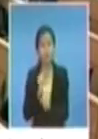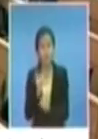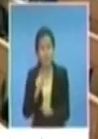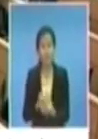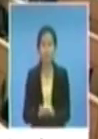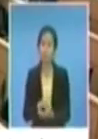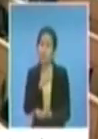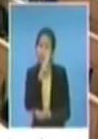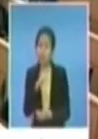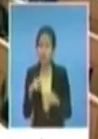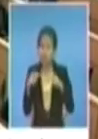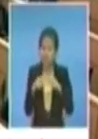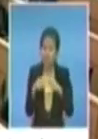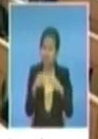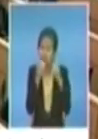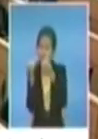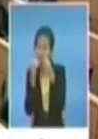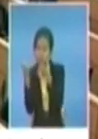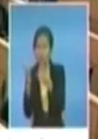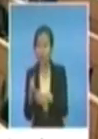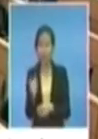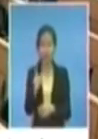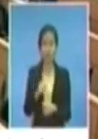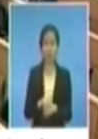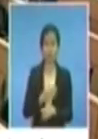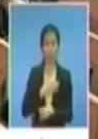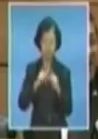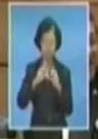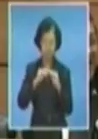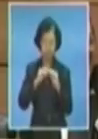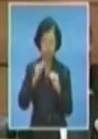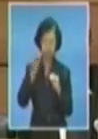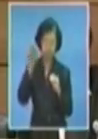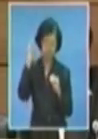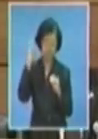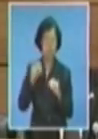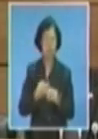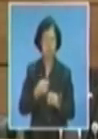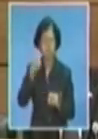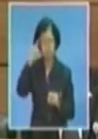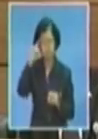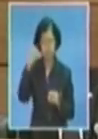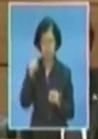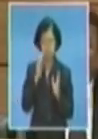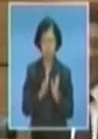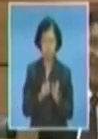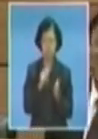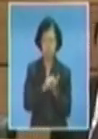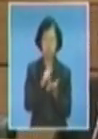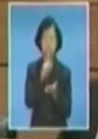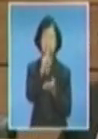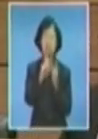การประชุมสภาขับเคลื่อนการปฏิรูปประเทศหรือสปทเพื่อที่จะพิจารณาประเด็นคำถามพ่วงประชามติของสปทก่อน